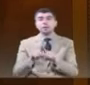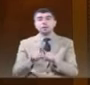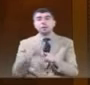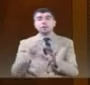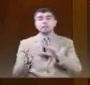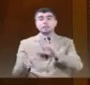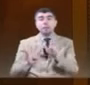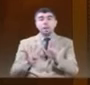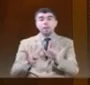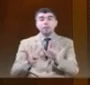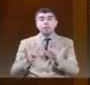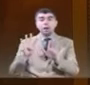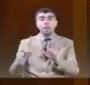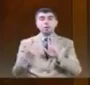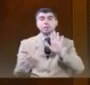درهم.